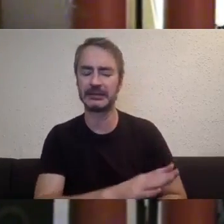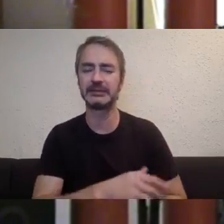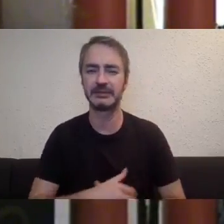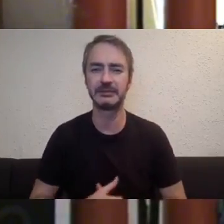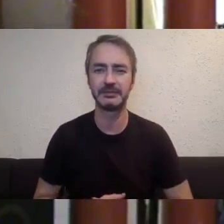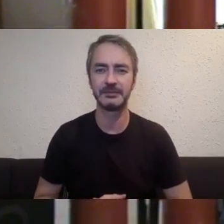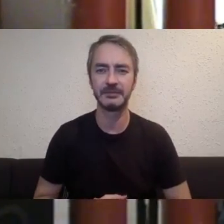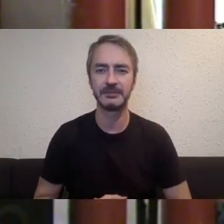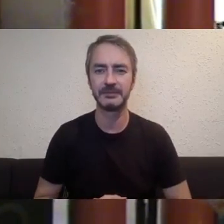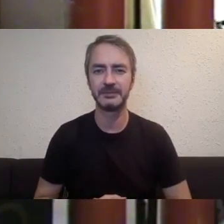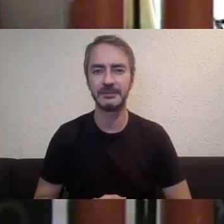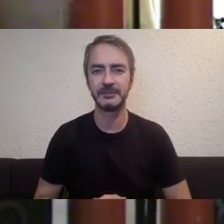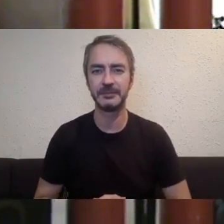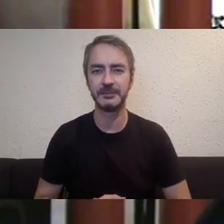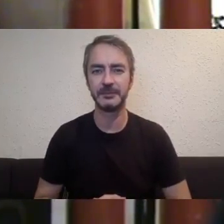França.